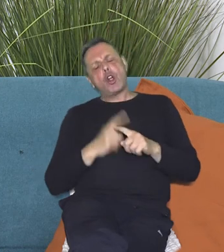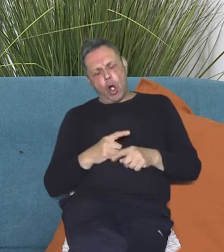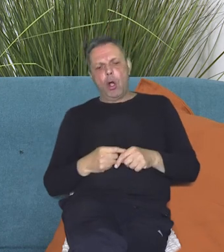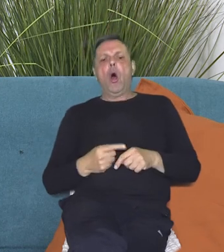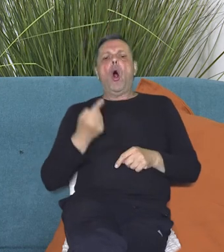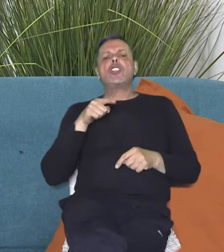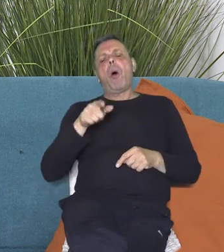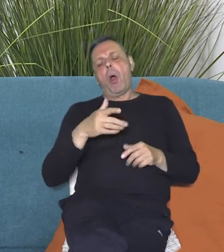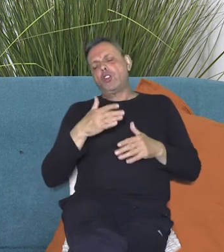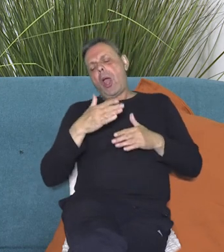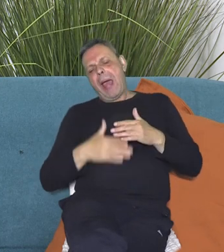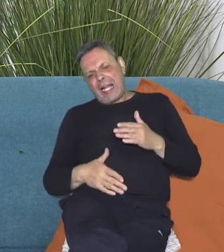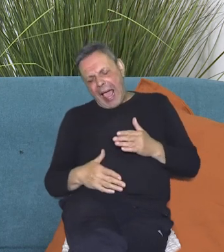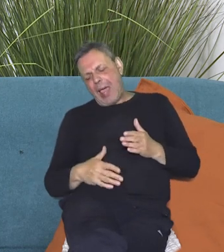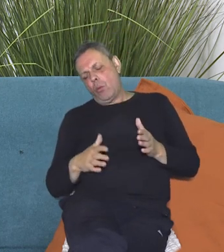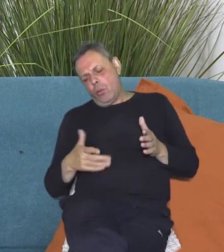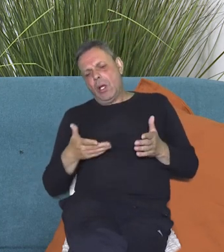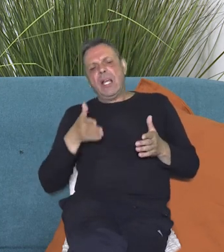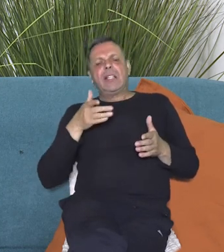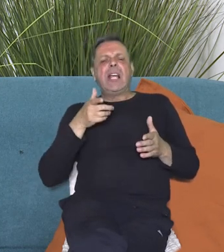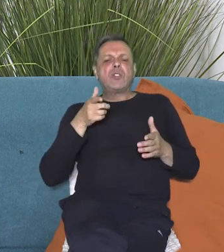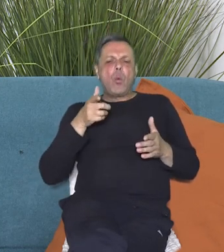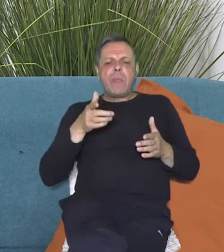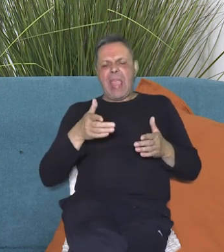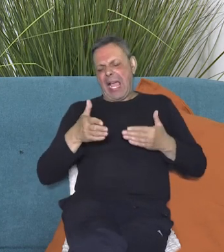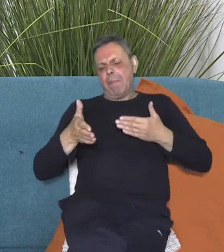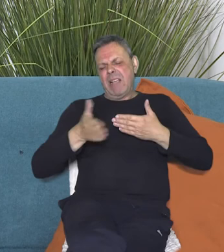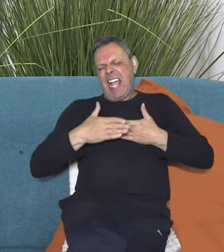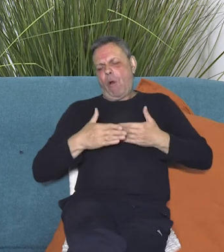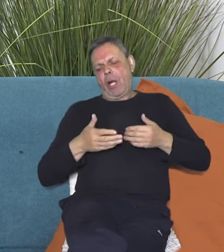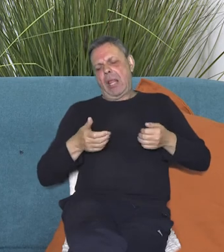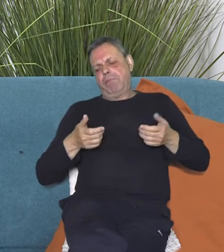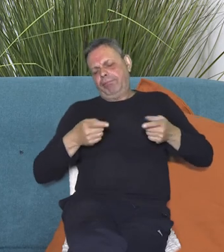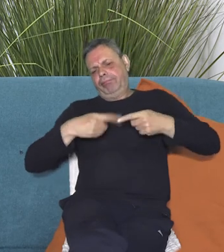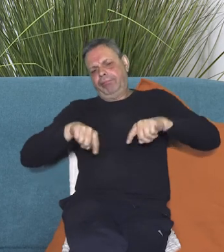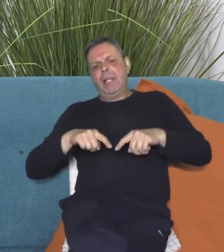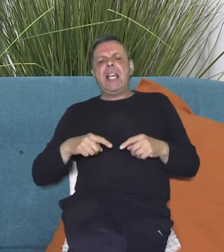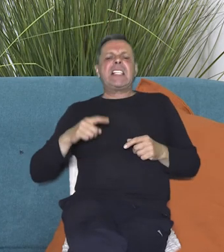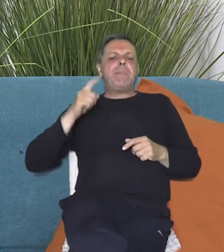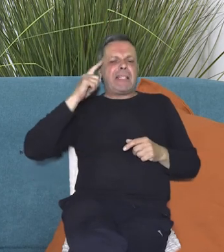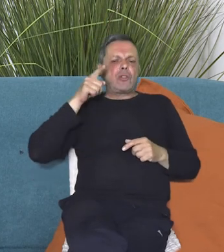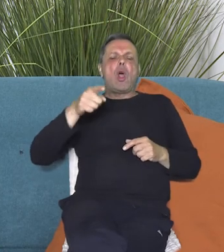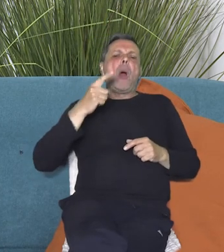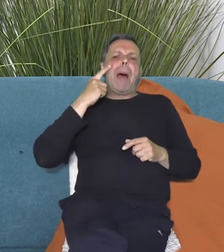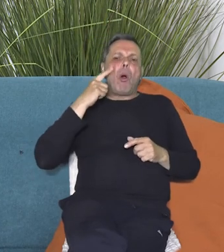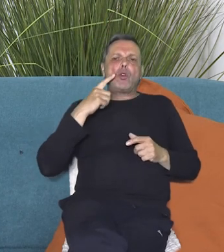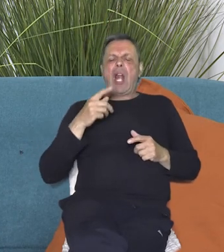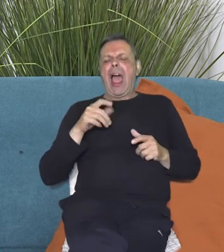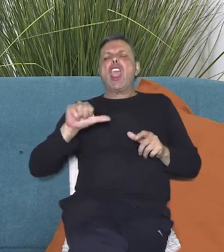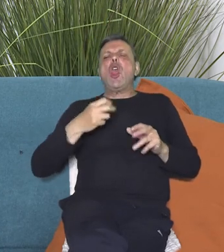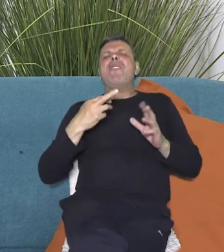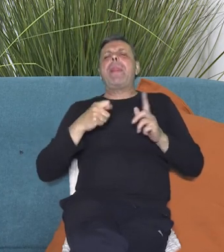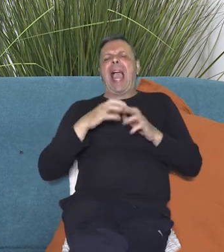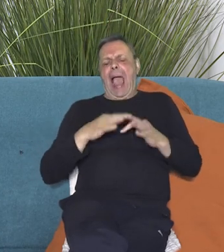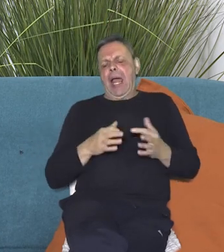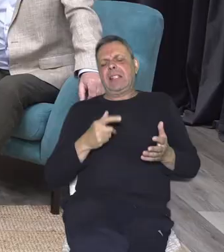je, osim što je ono pod kraj bilo da su je zapravo zatvorili, izolirali i tako dalje. Da, smatrali su da ona kao pokušala neke